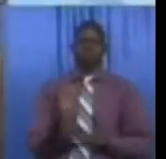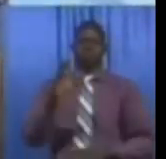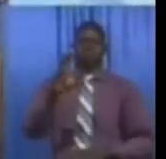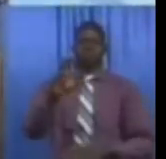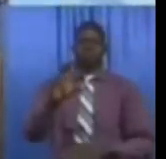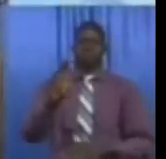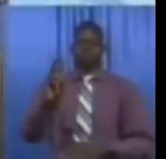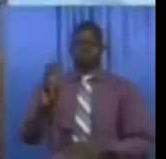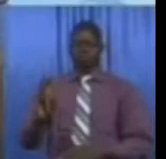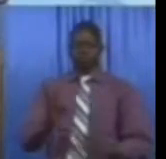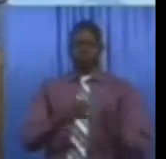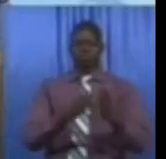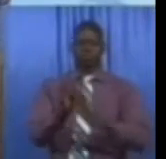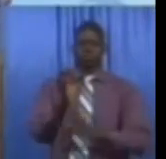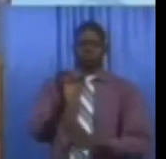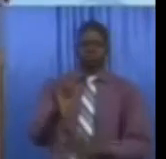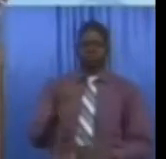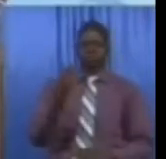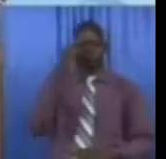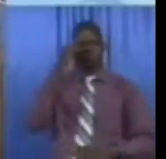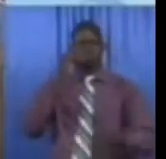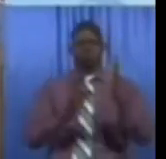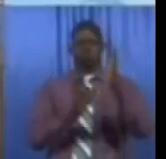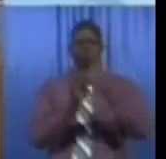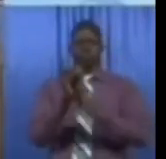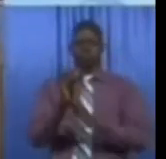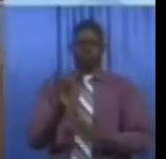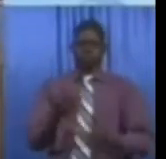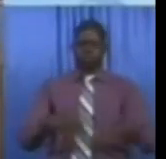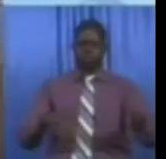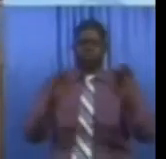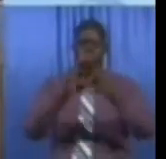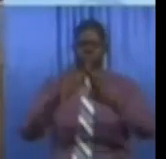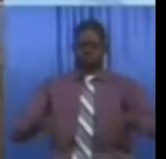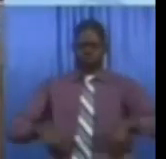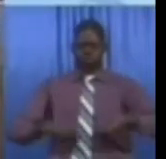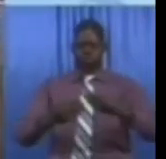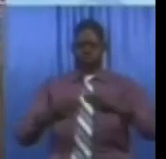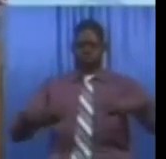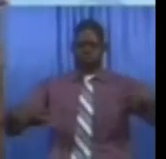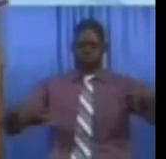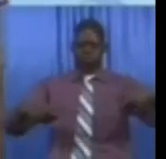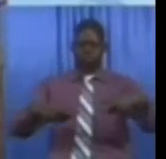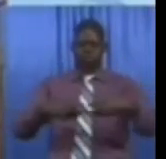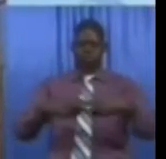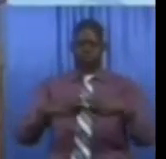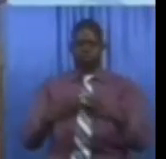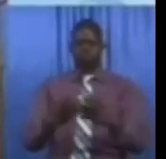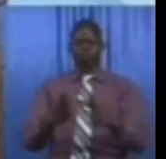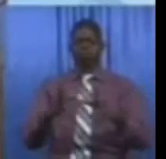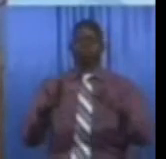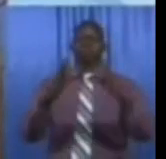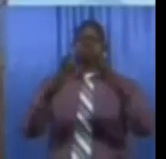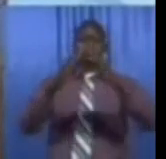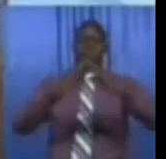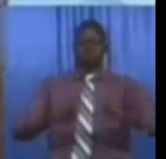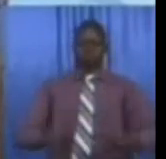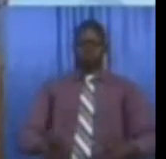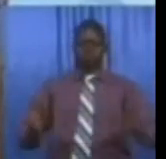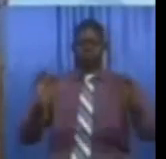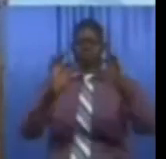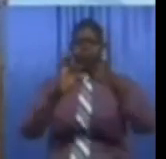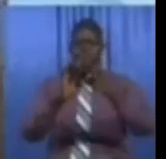36 milliards de francs CFA pour accroître considérablement l'offre d'énergie de la Sonabel.